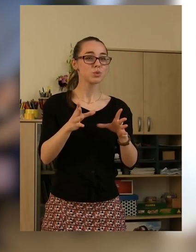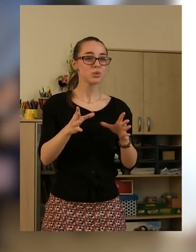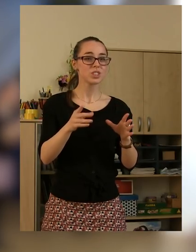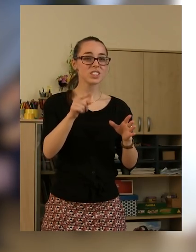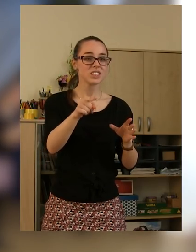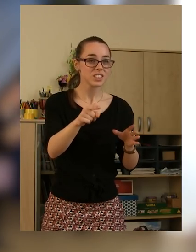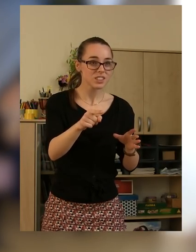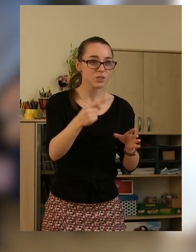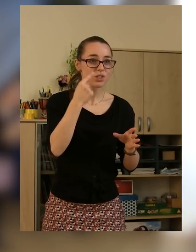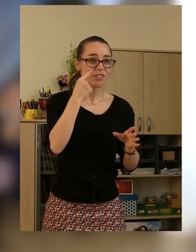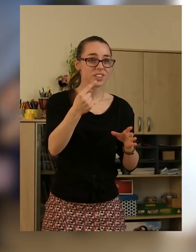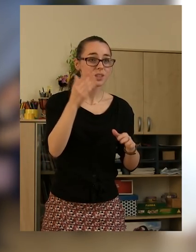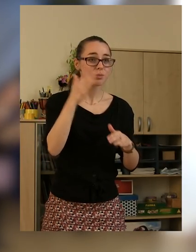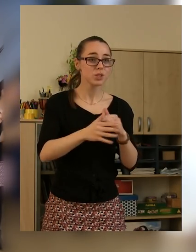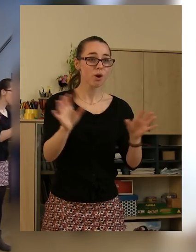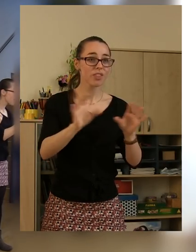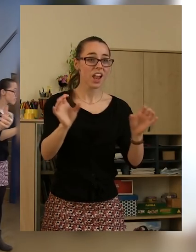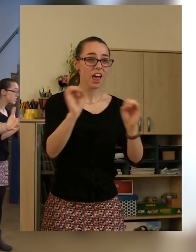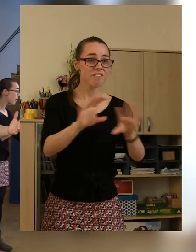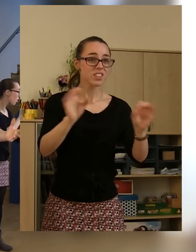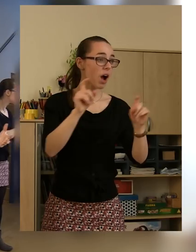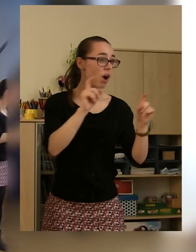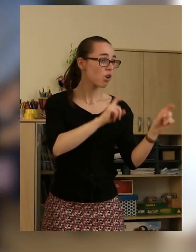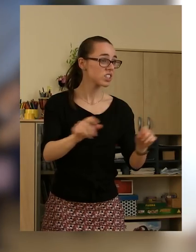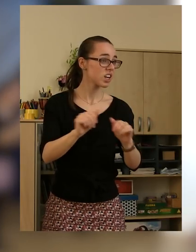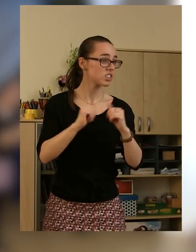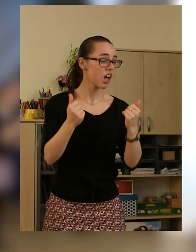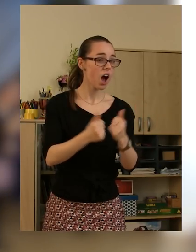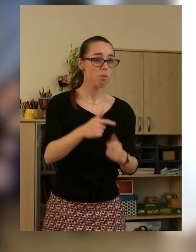pouštíte koncentrační tábor do svého domova.